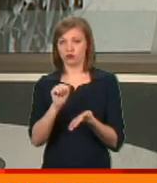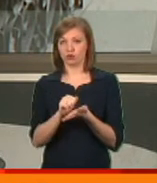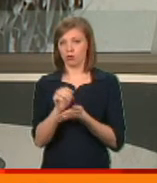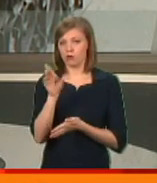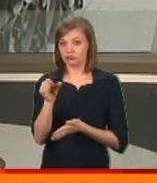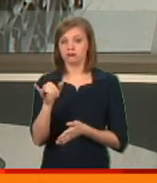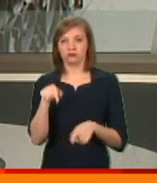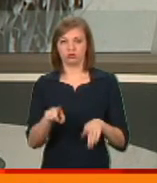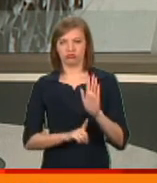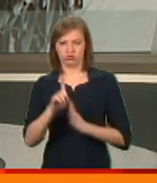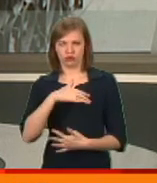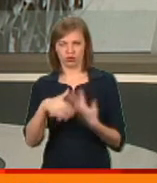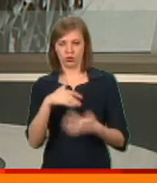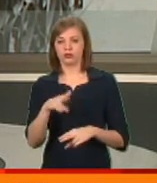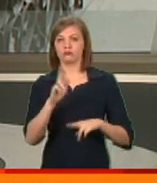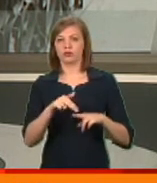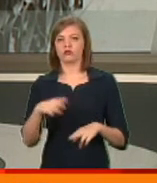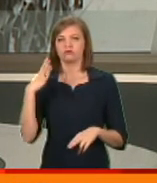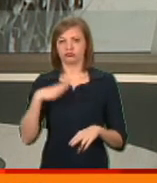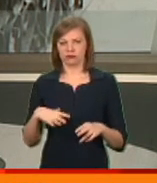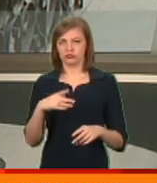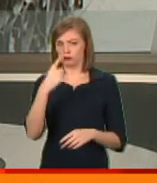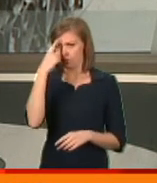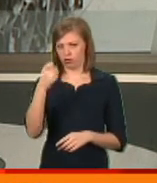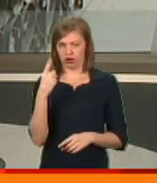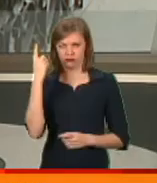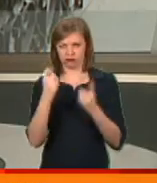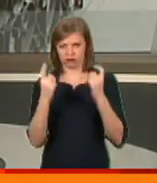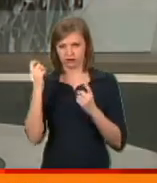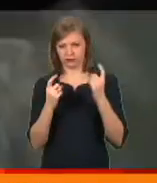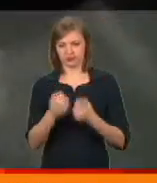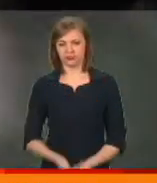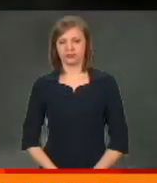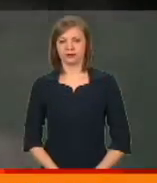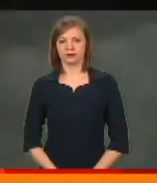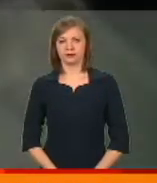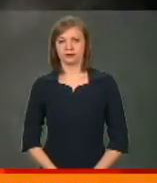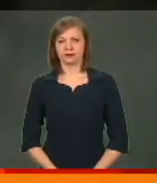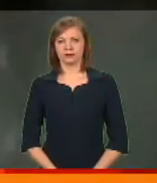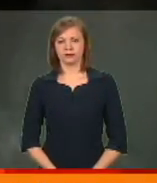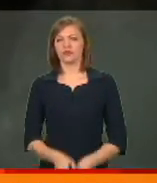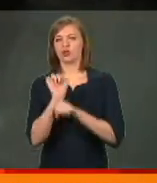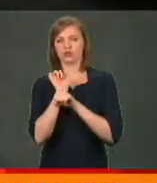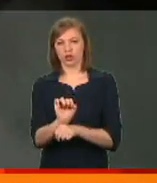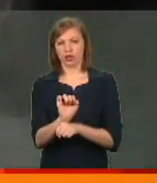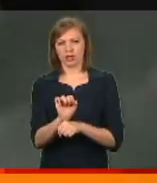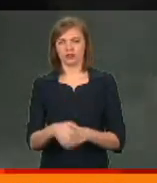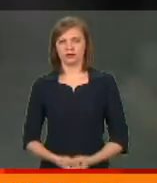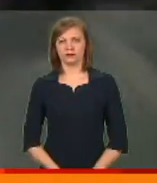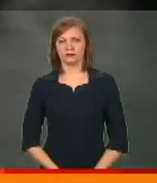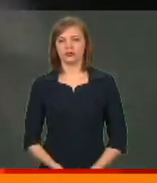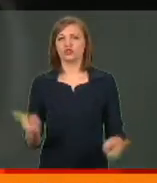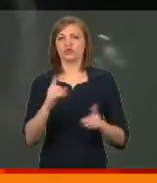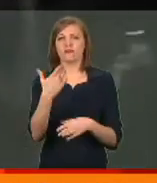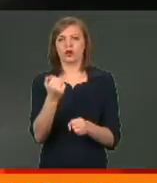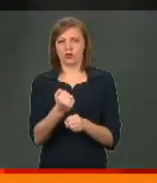тут почалося. Силовикам довелося відкрити попереджувальний вогонь. Та не чіпайте працівника! Що ви